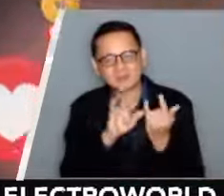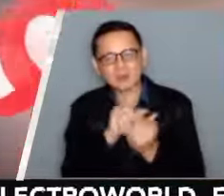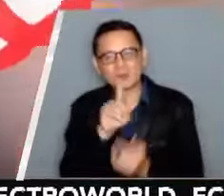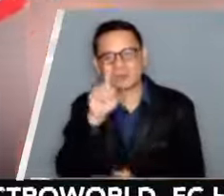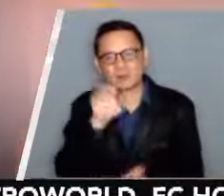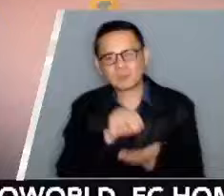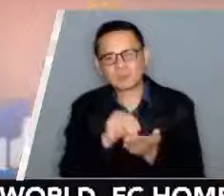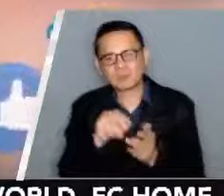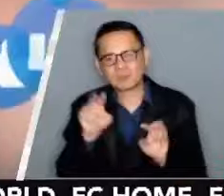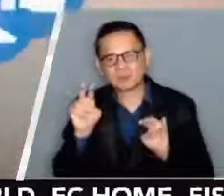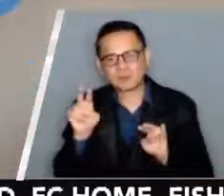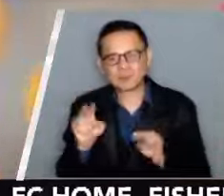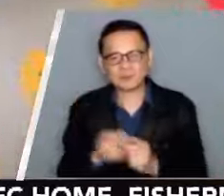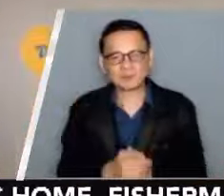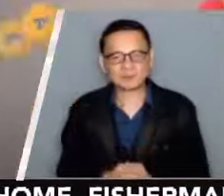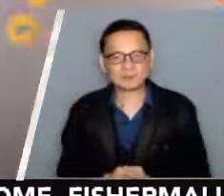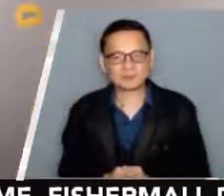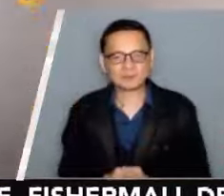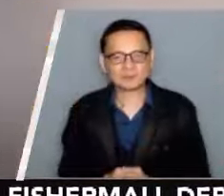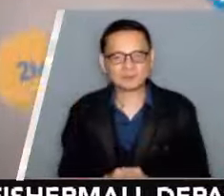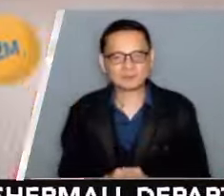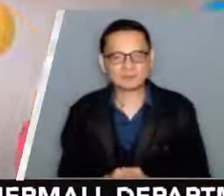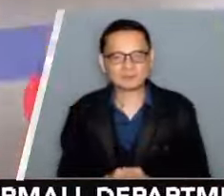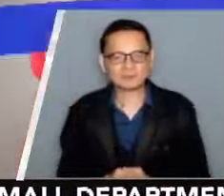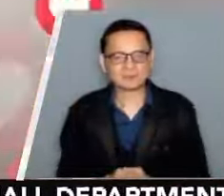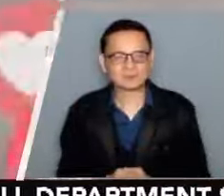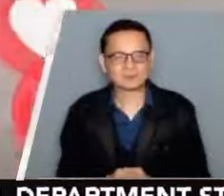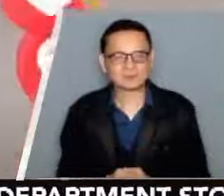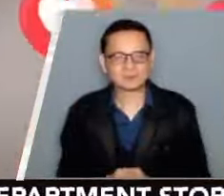ng airport moment na yan.